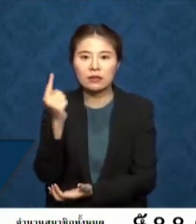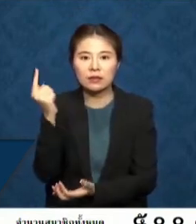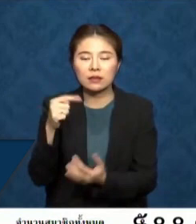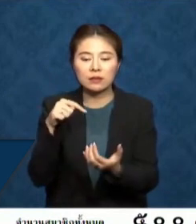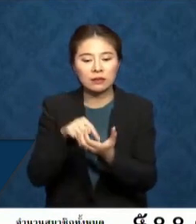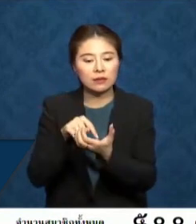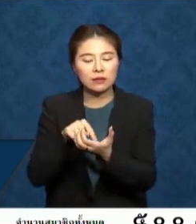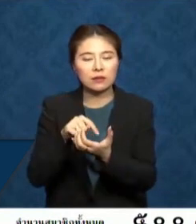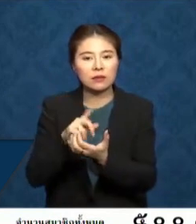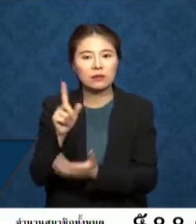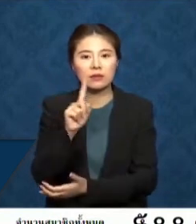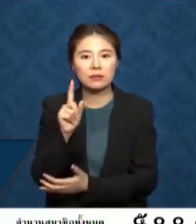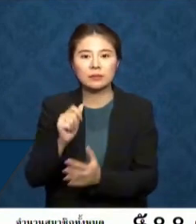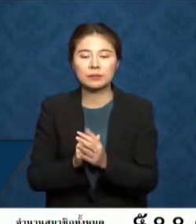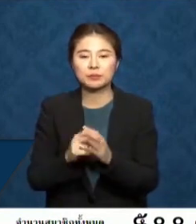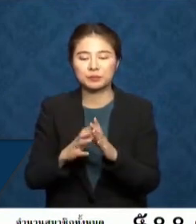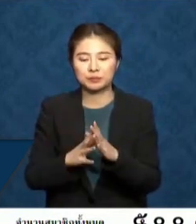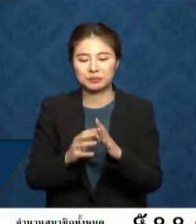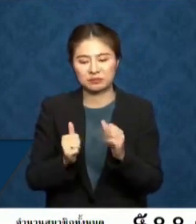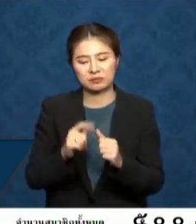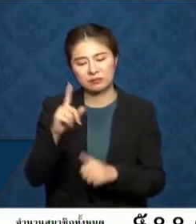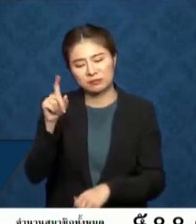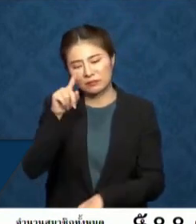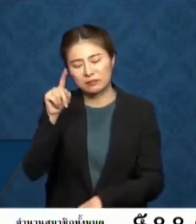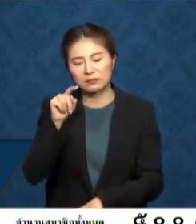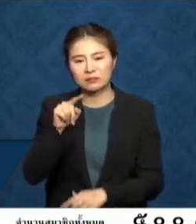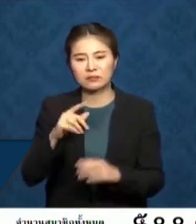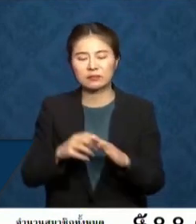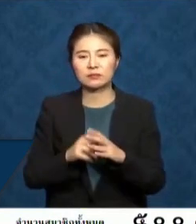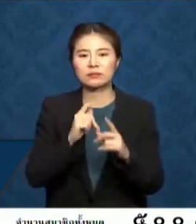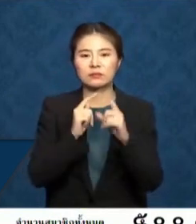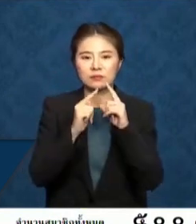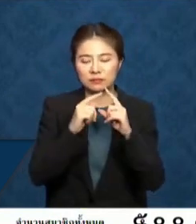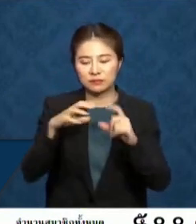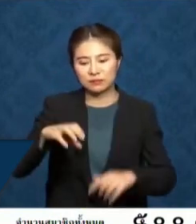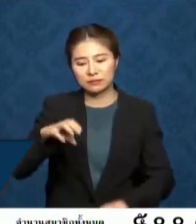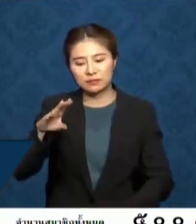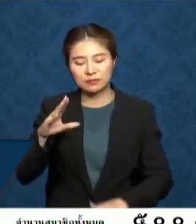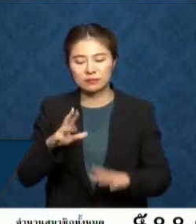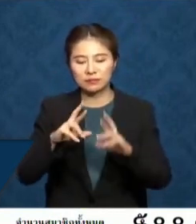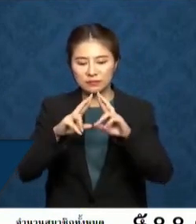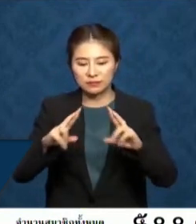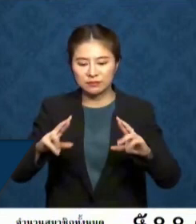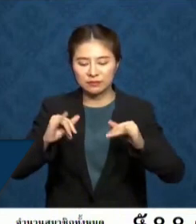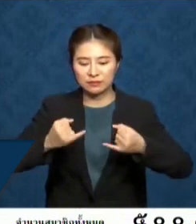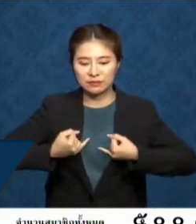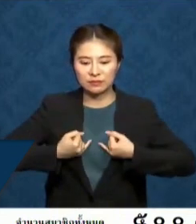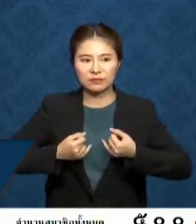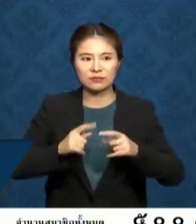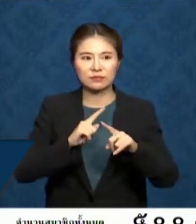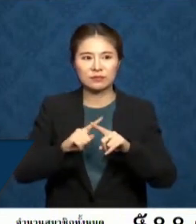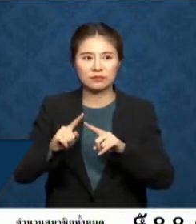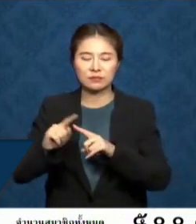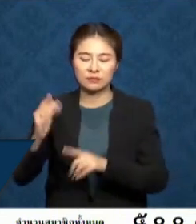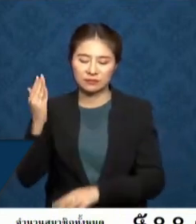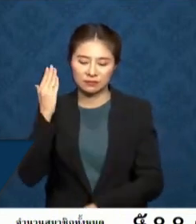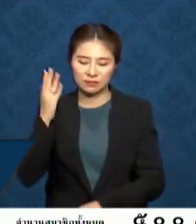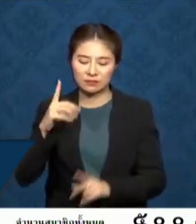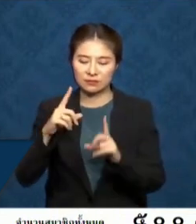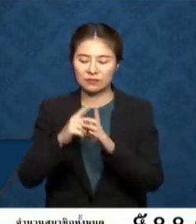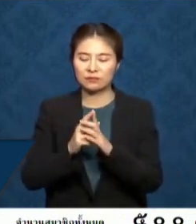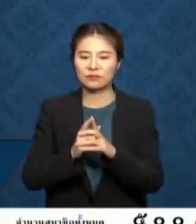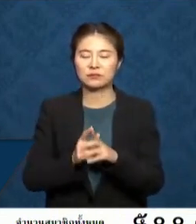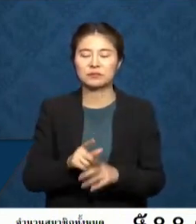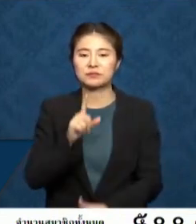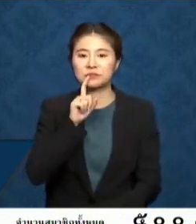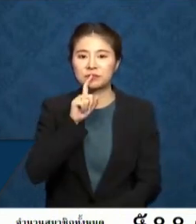ที่ผมคอนเซิร์นแล้วผมอยู่ในกรรมการการท่องเที่ยวและได้คุยกับผู้ประกอบการมาแล้วในฐานะไกด์เก่าคุยกับเพื่อนมาเนี่ยก็คือเรื่องของ